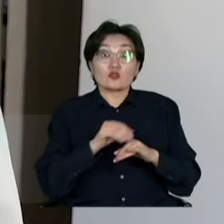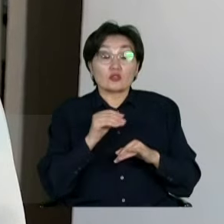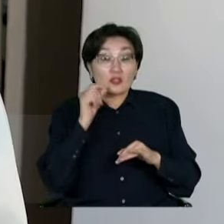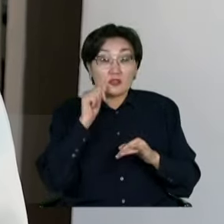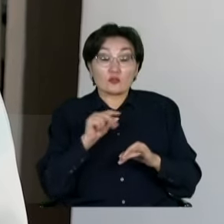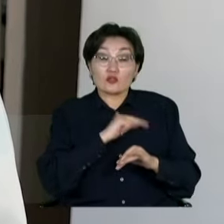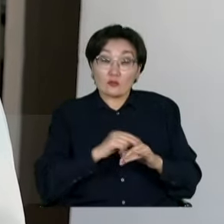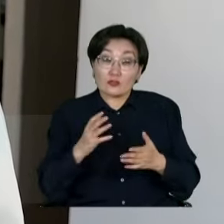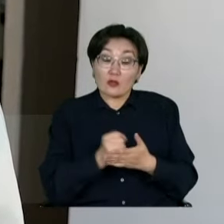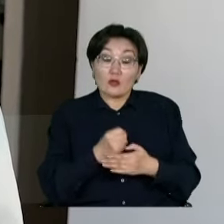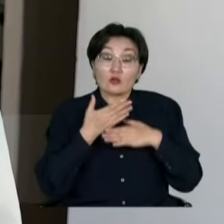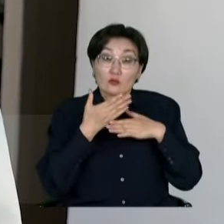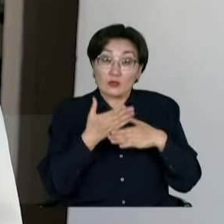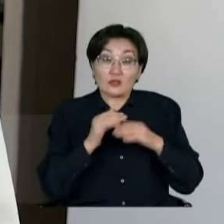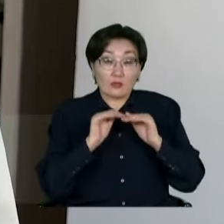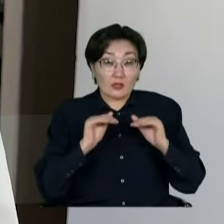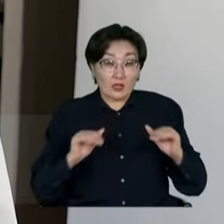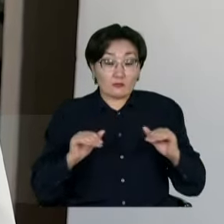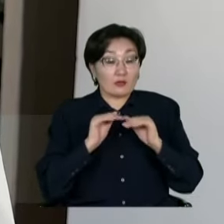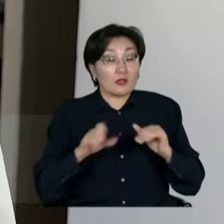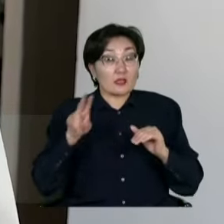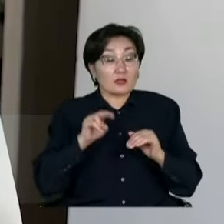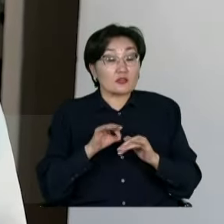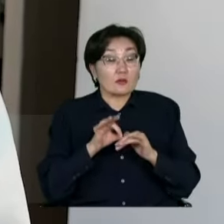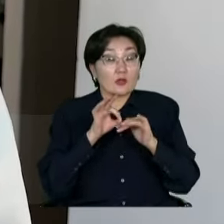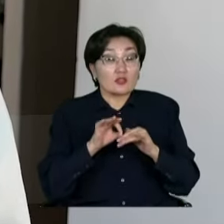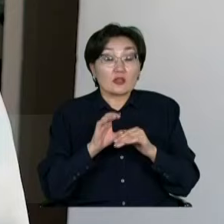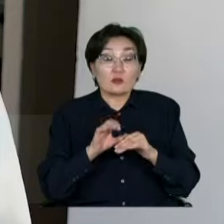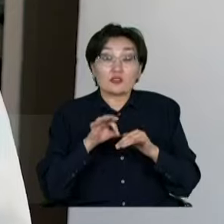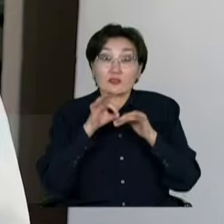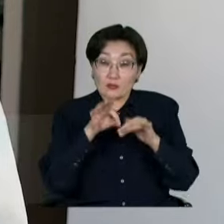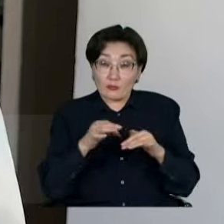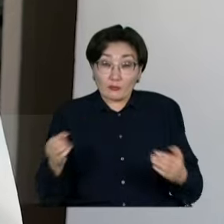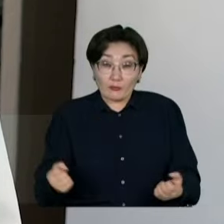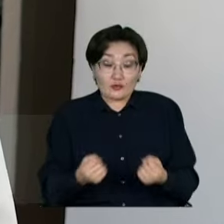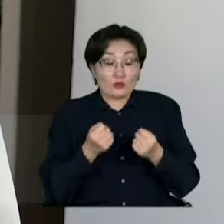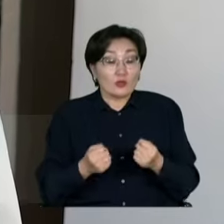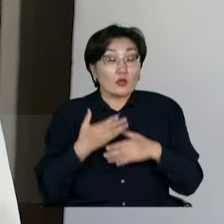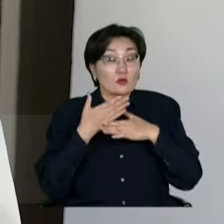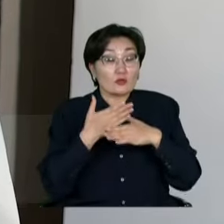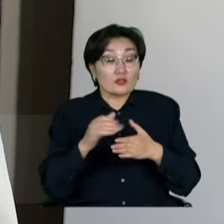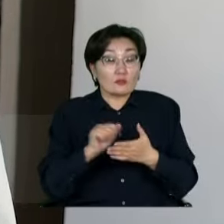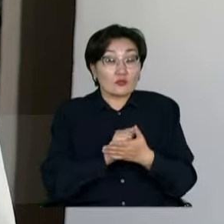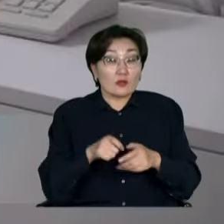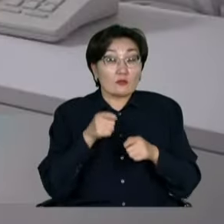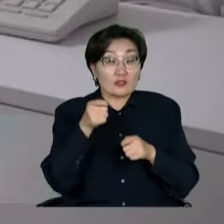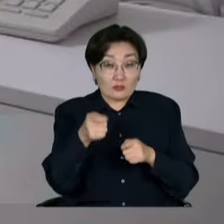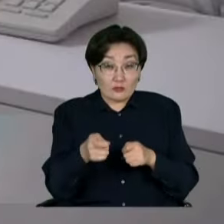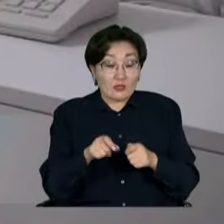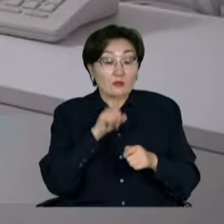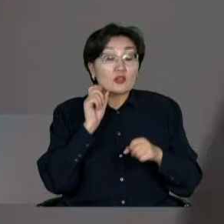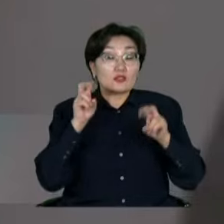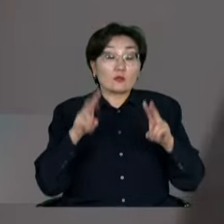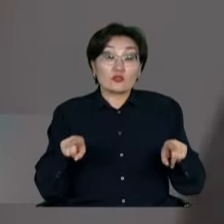жұмысқа орналастырды, балаларымды балабақшаға орналастырды, және де подъемныйға документтер берілді. Жас